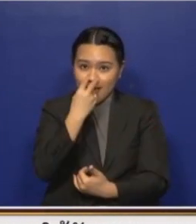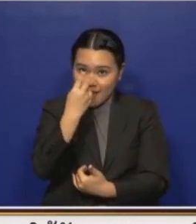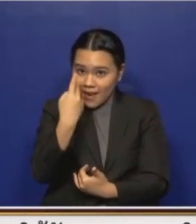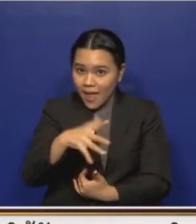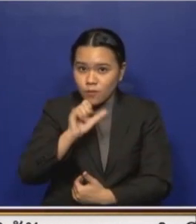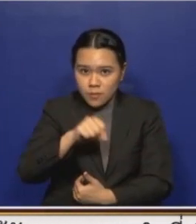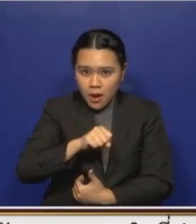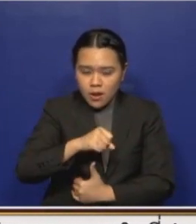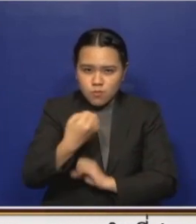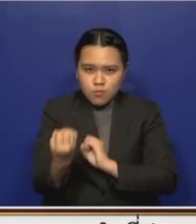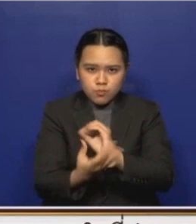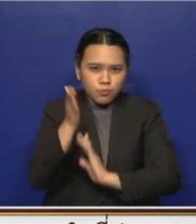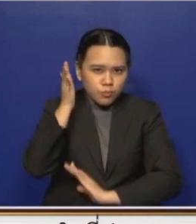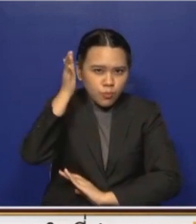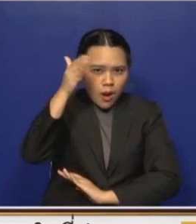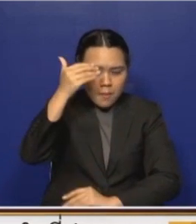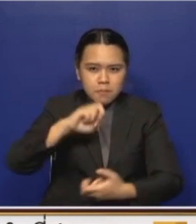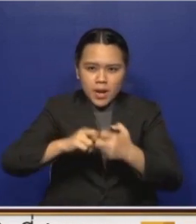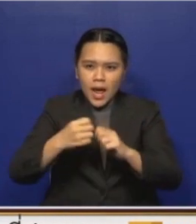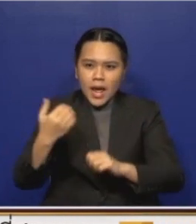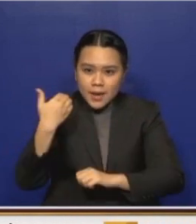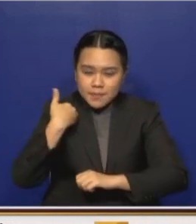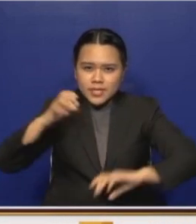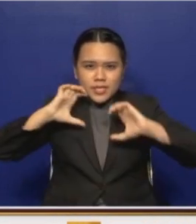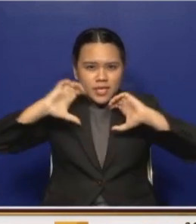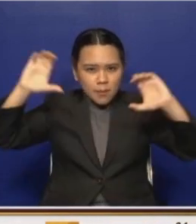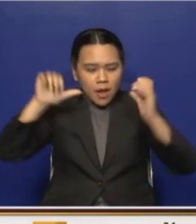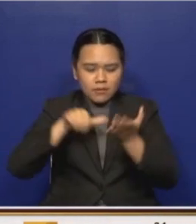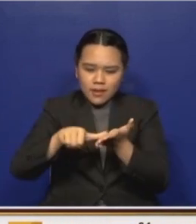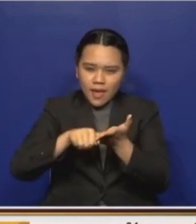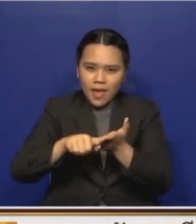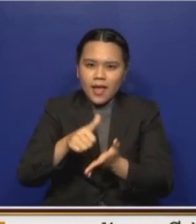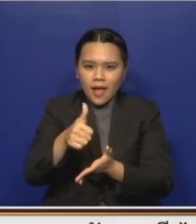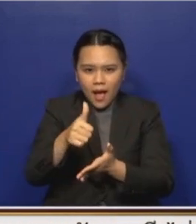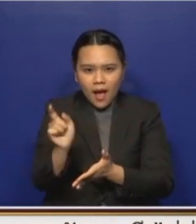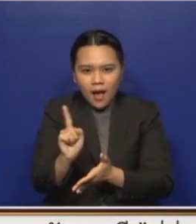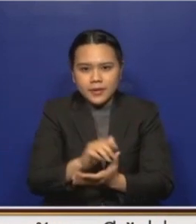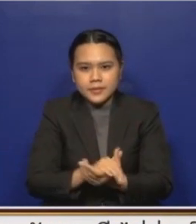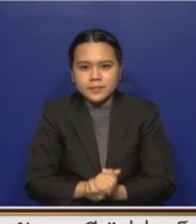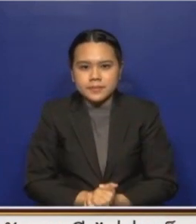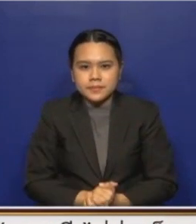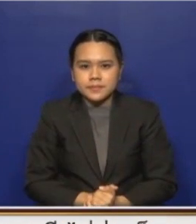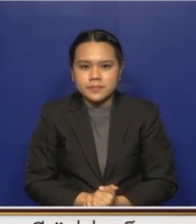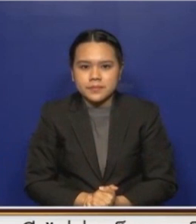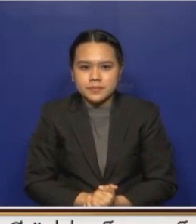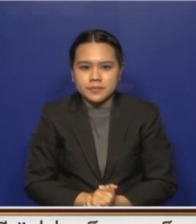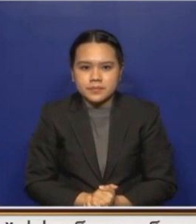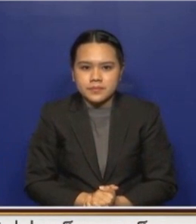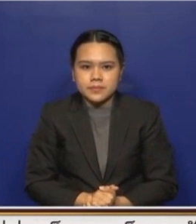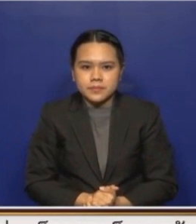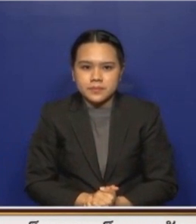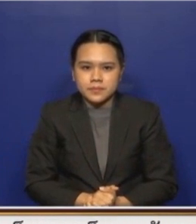ตรงนี้ไม่ต้องอธิบายอะไรเลยครับหนี้ครัวเรือนพุ่งสูงสุดในรอบ18